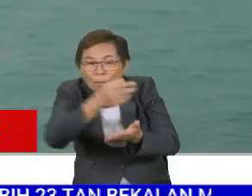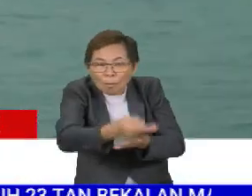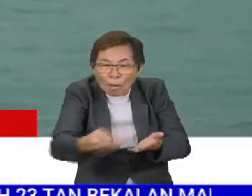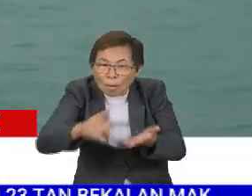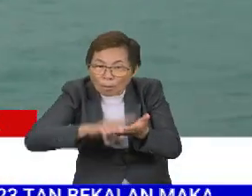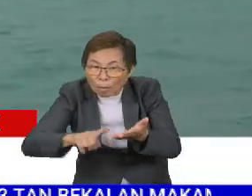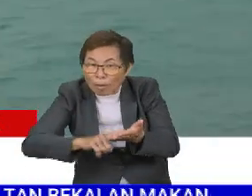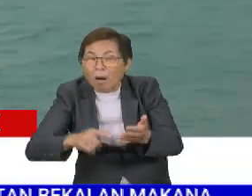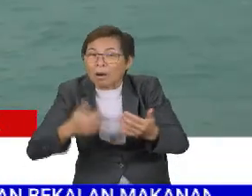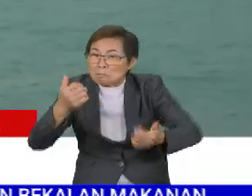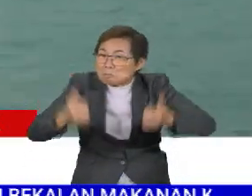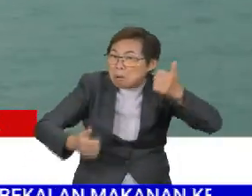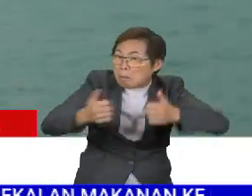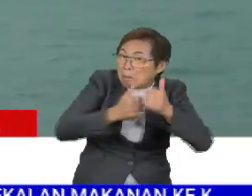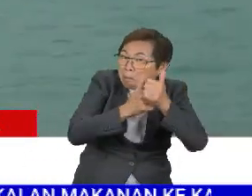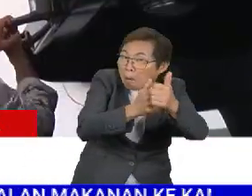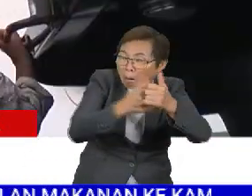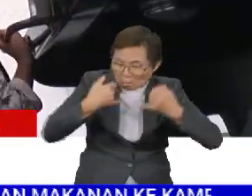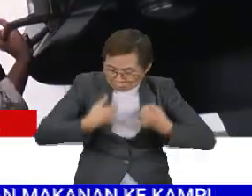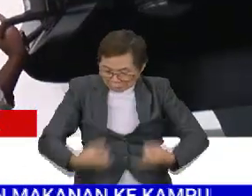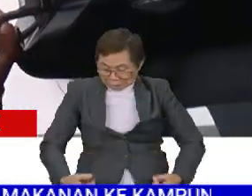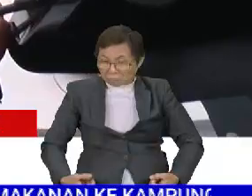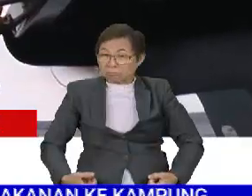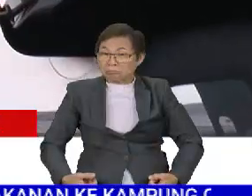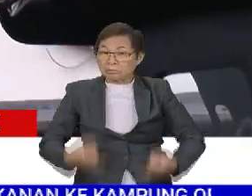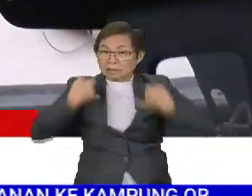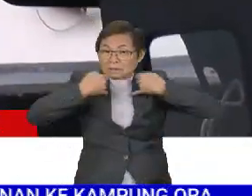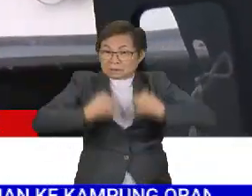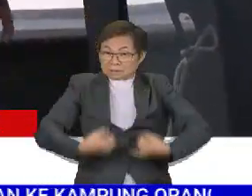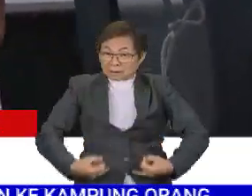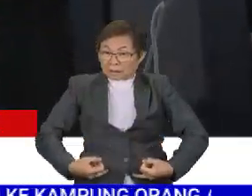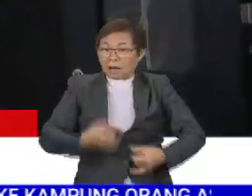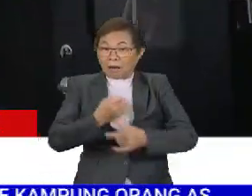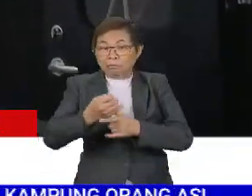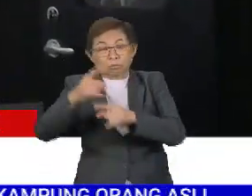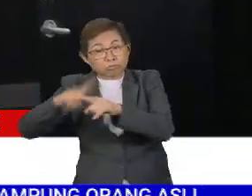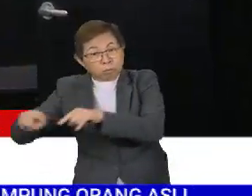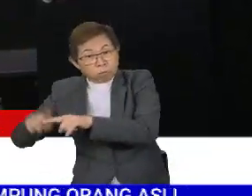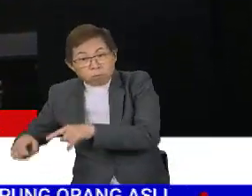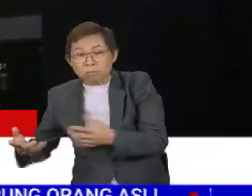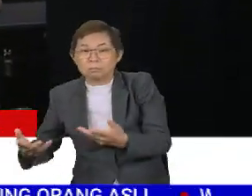sama ada pematuhan dari segi pemakaian jaket dan sebagainya. Jadi